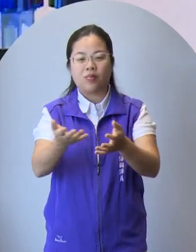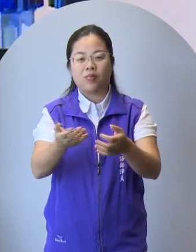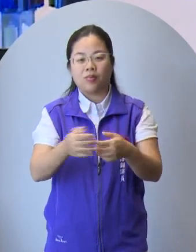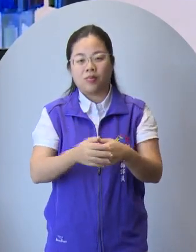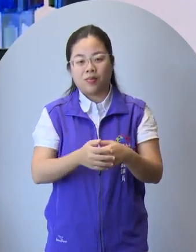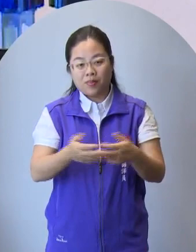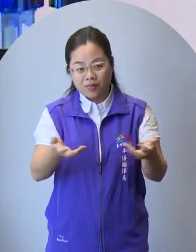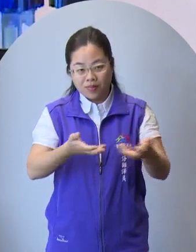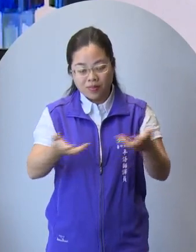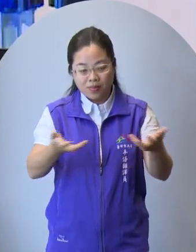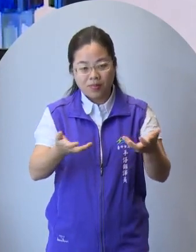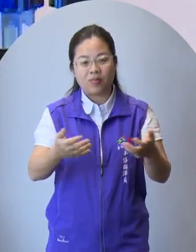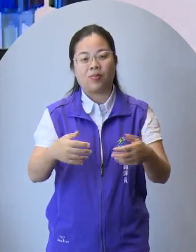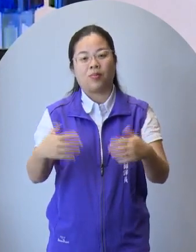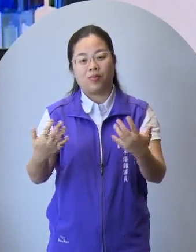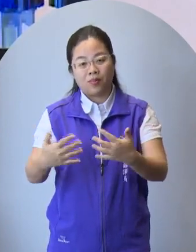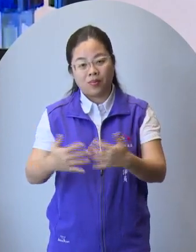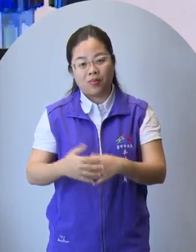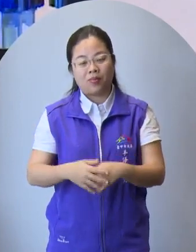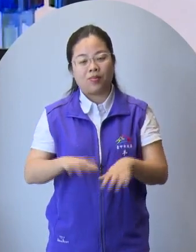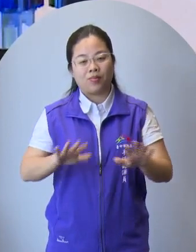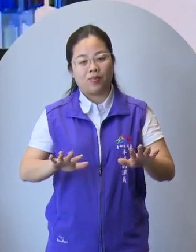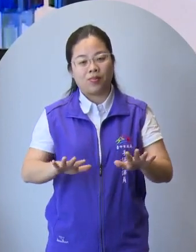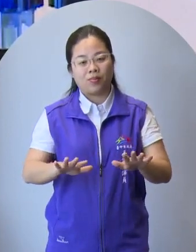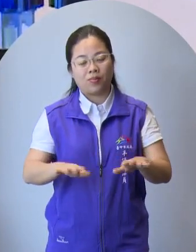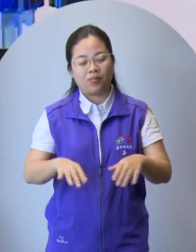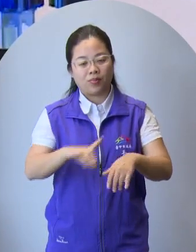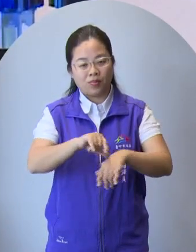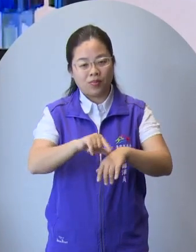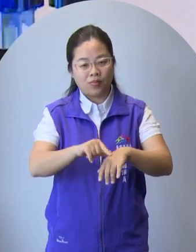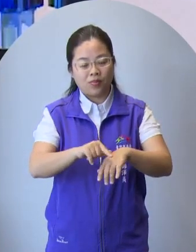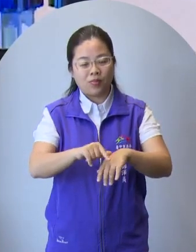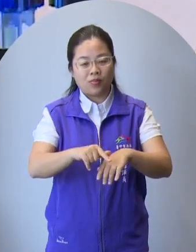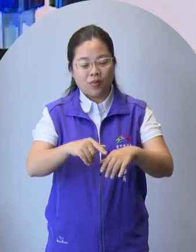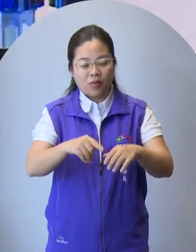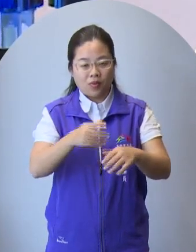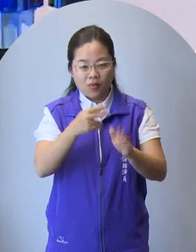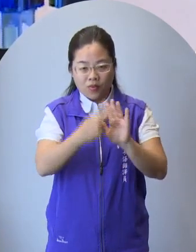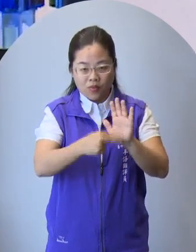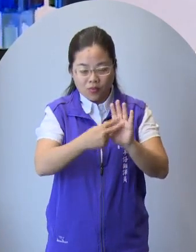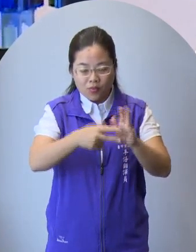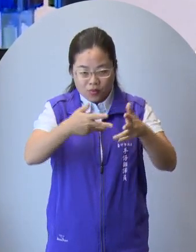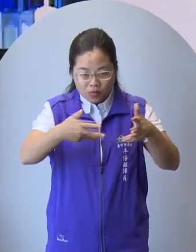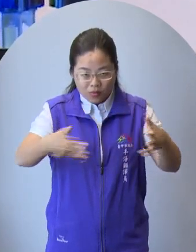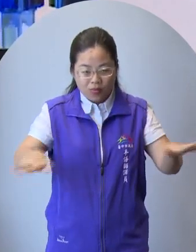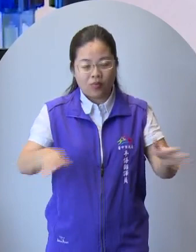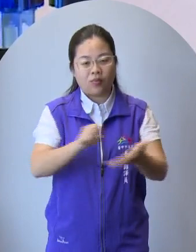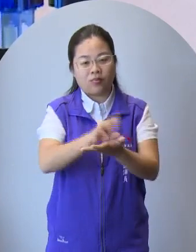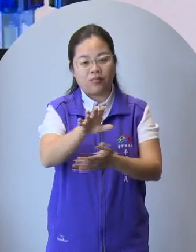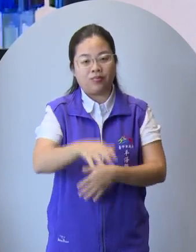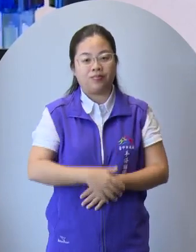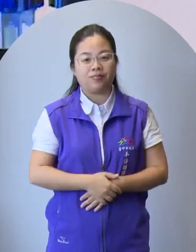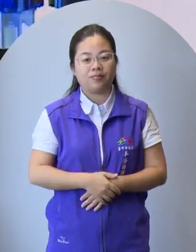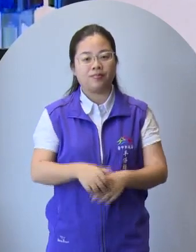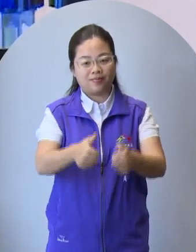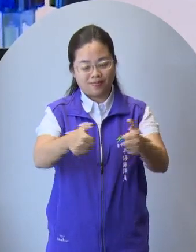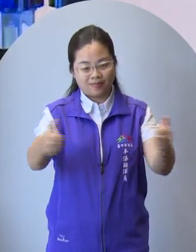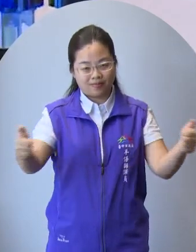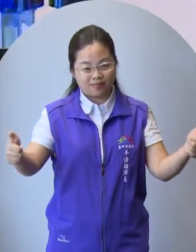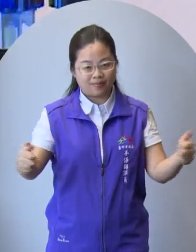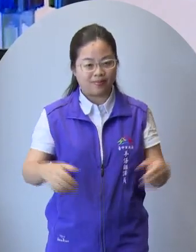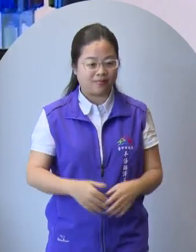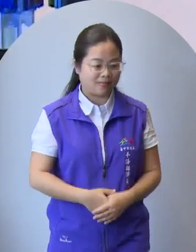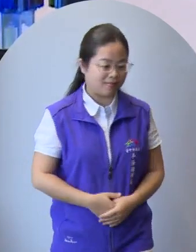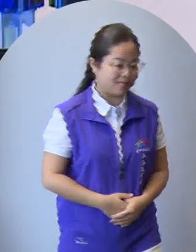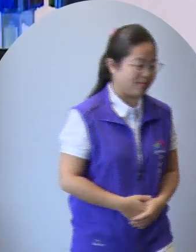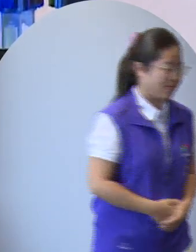个道安的问题哈，那所以今天花了比较多一点时间向市民朋友做说明跟做报告哈，谢谢大家，谢